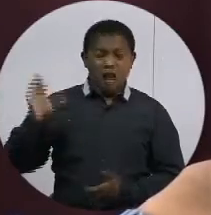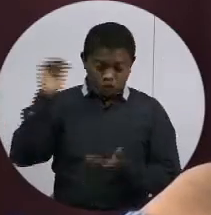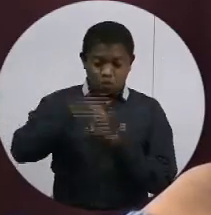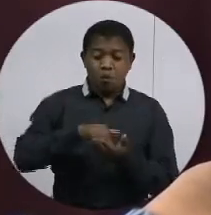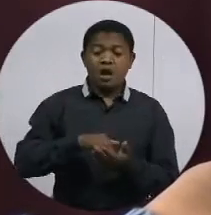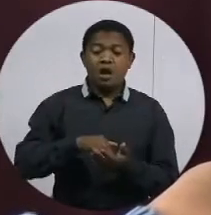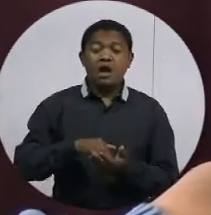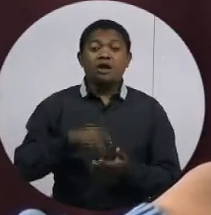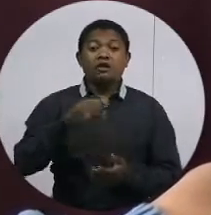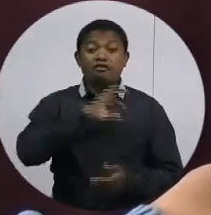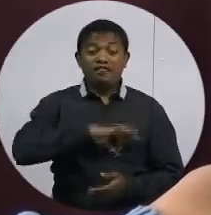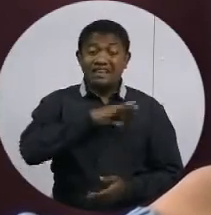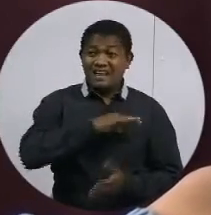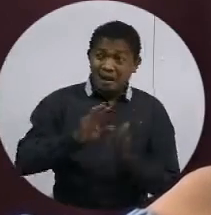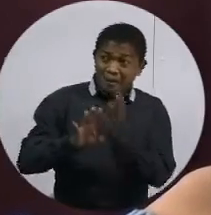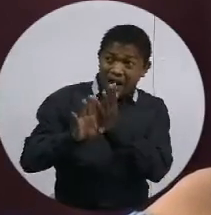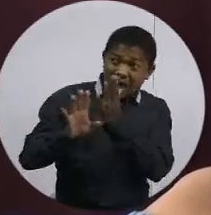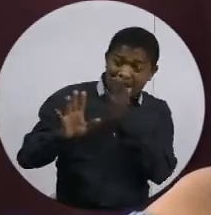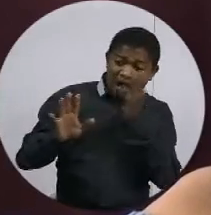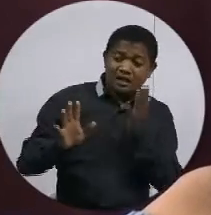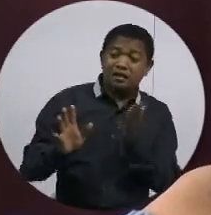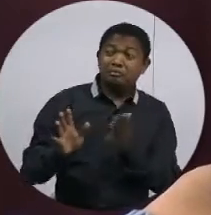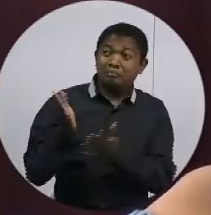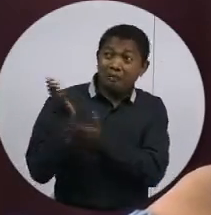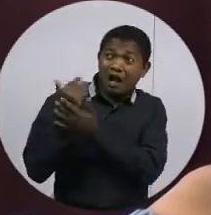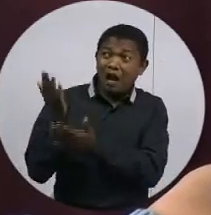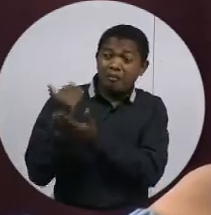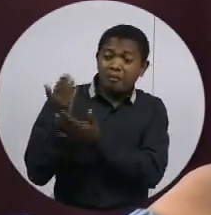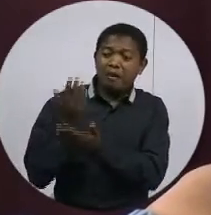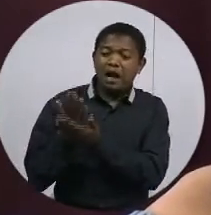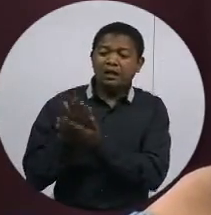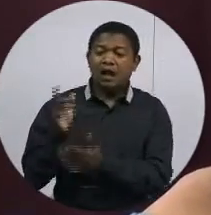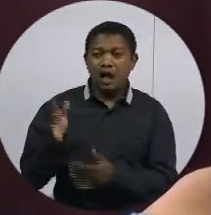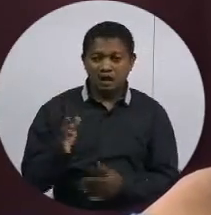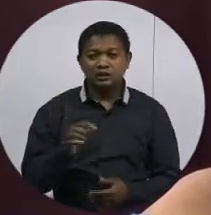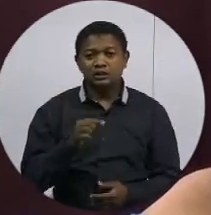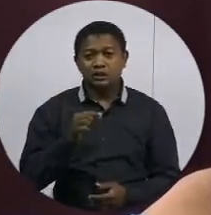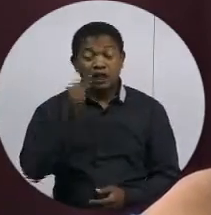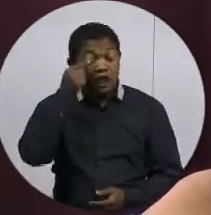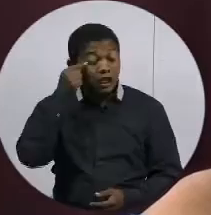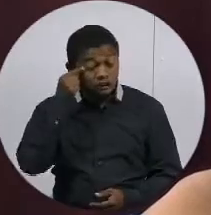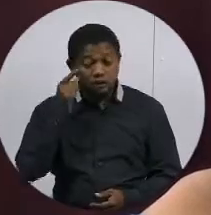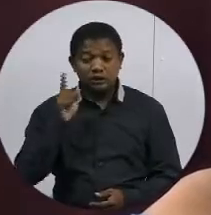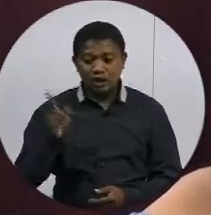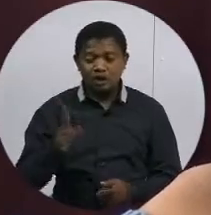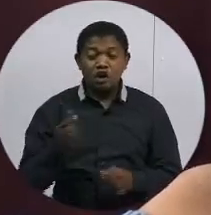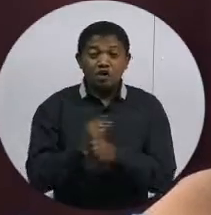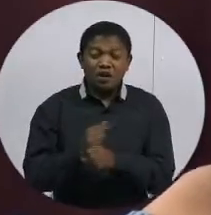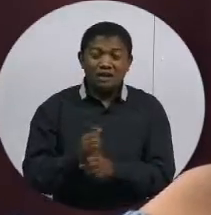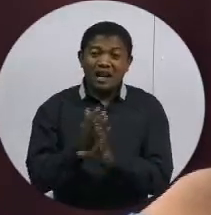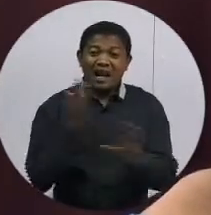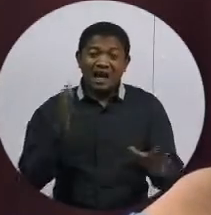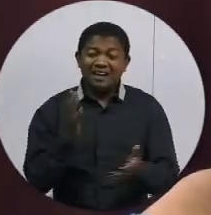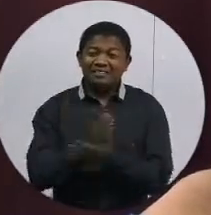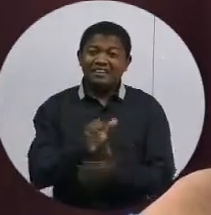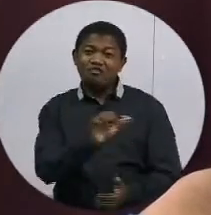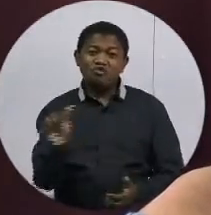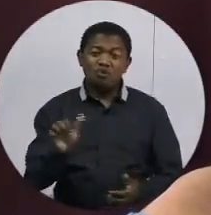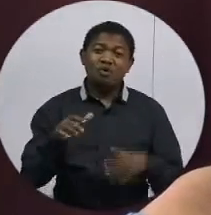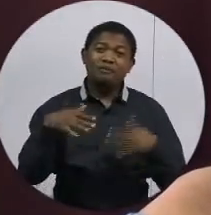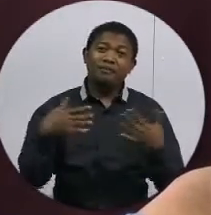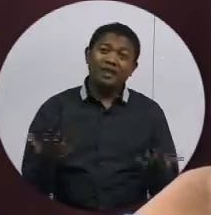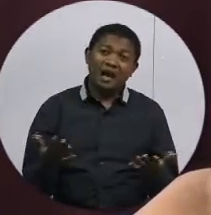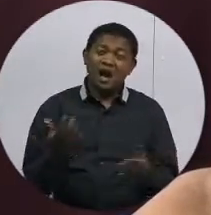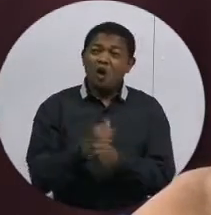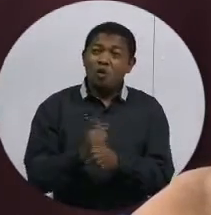Chine micommande an'io respirateur io dia ianao zany raha ohatra hoe aty amin'ny fahaforo na maro ary ny mpanao azy any